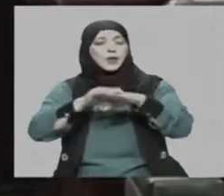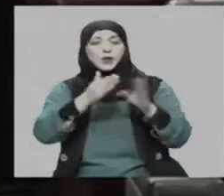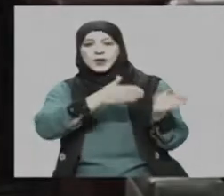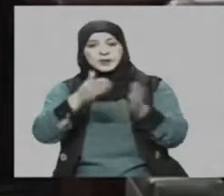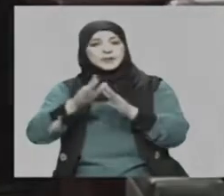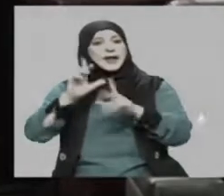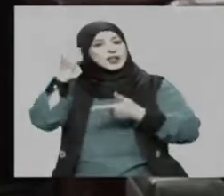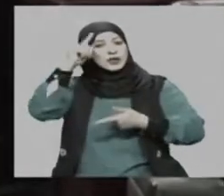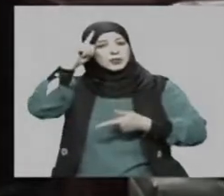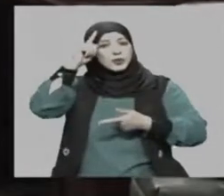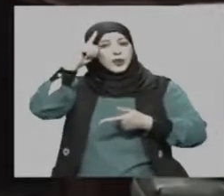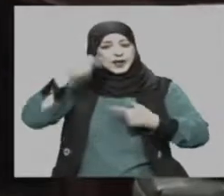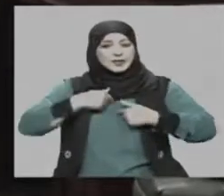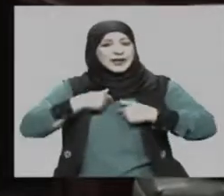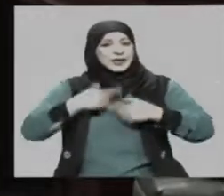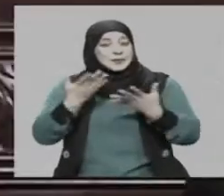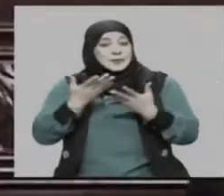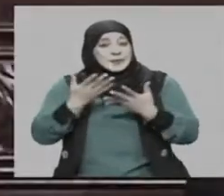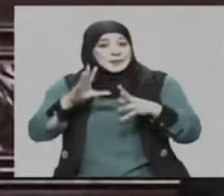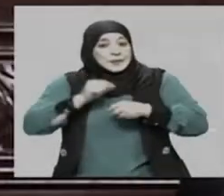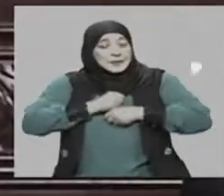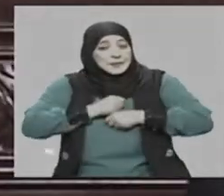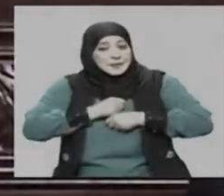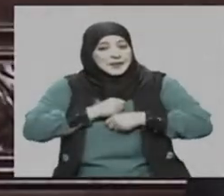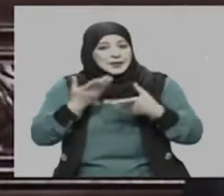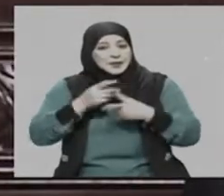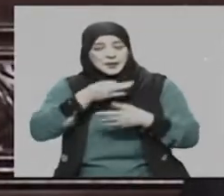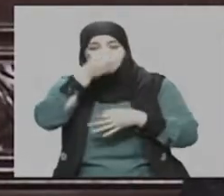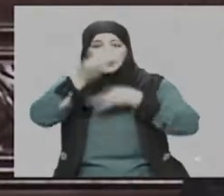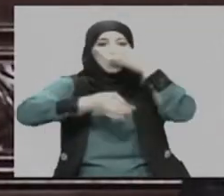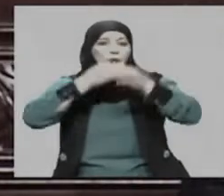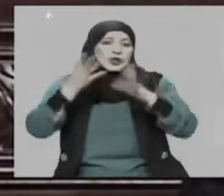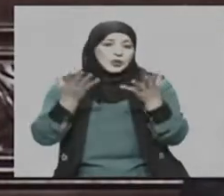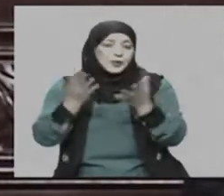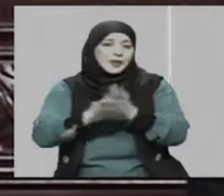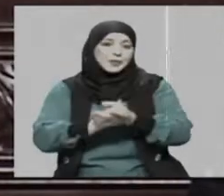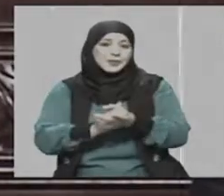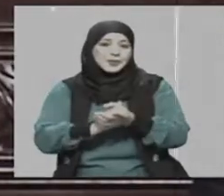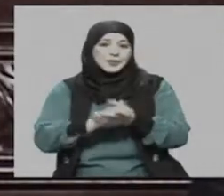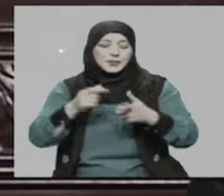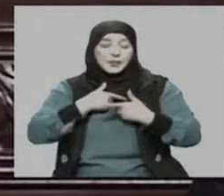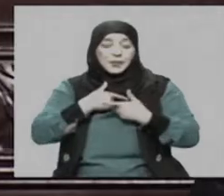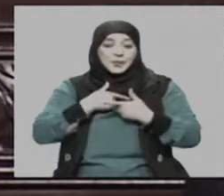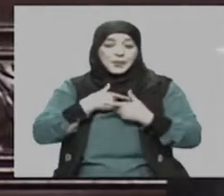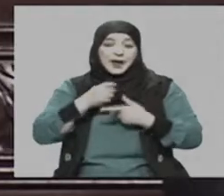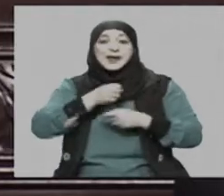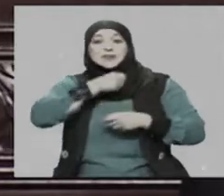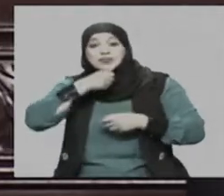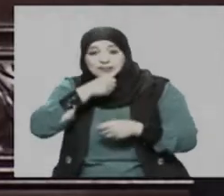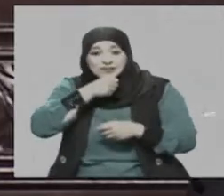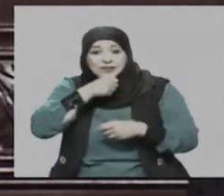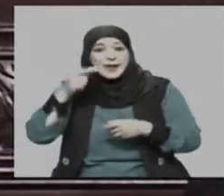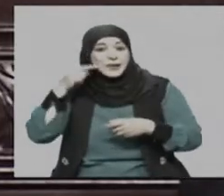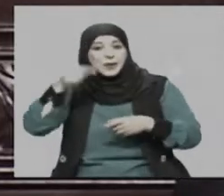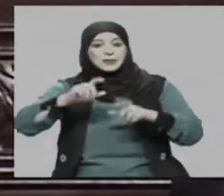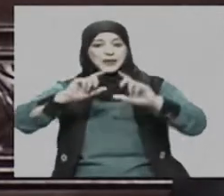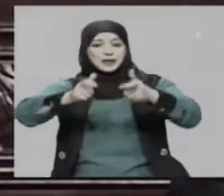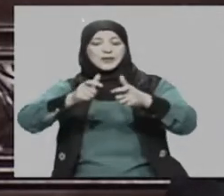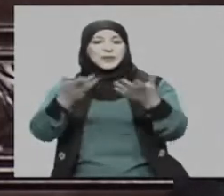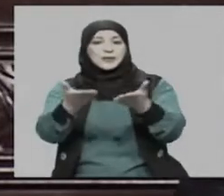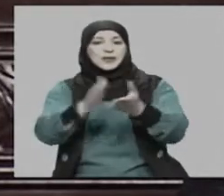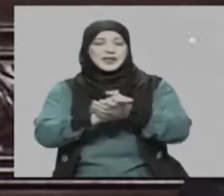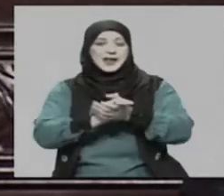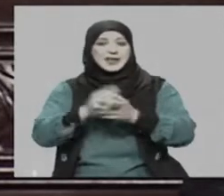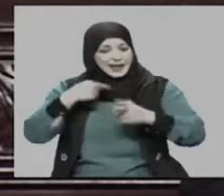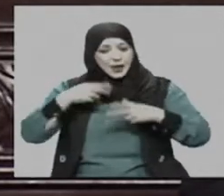لأنه الحقيقة شادت روحي قريب باش نقول هرمنا من أجل هذه اللحظة خلي